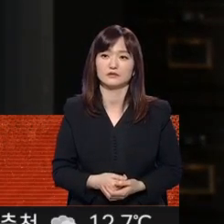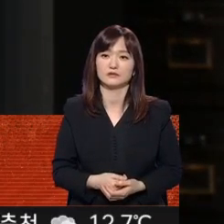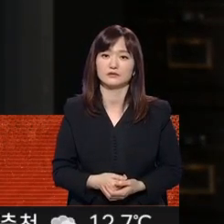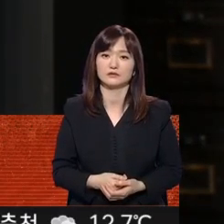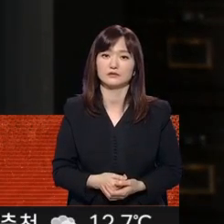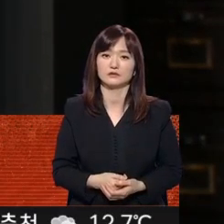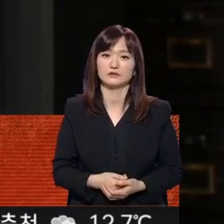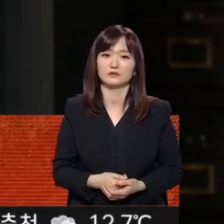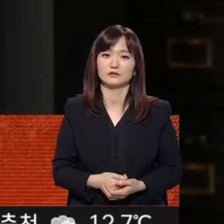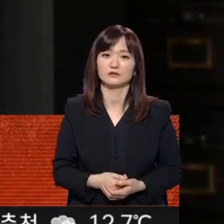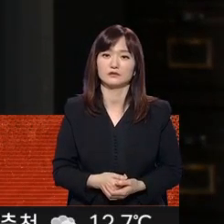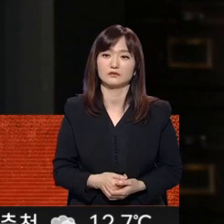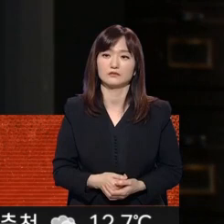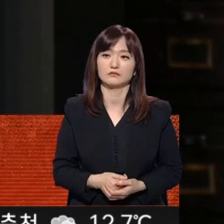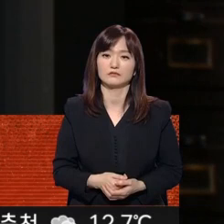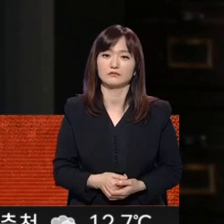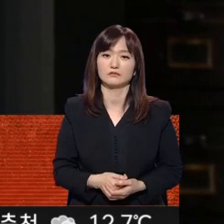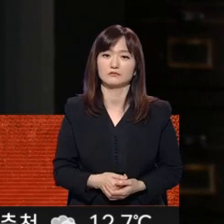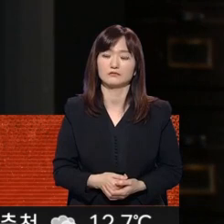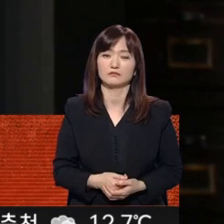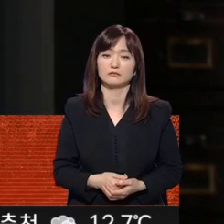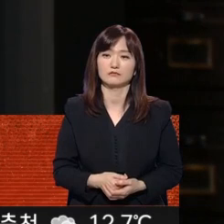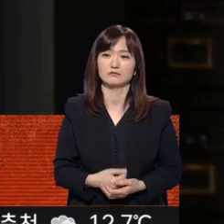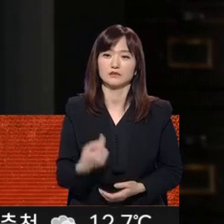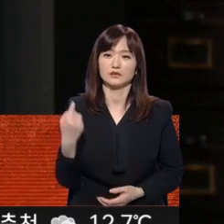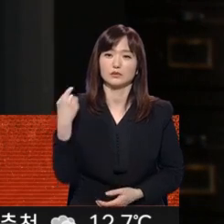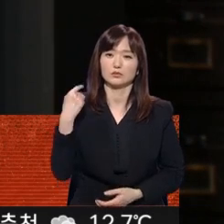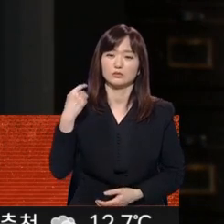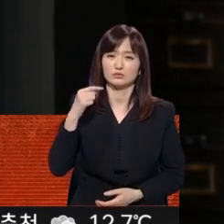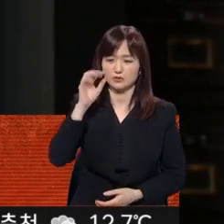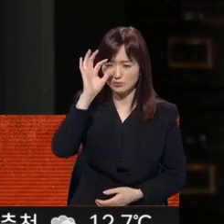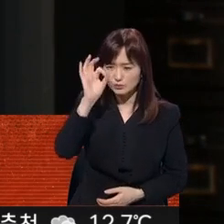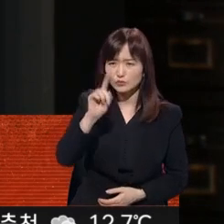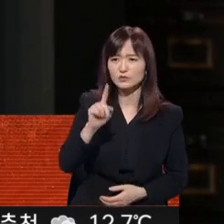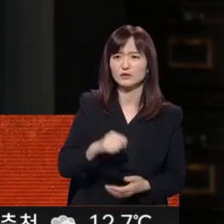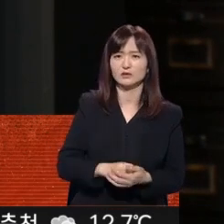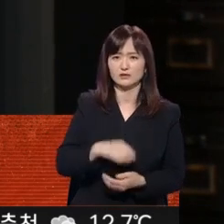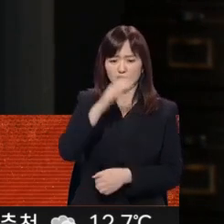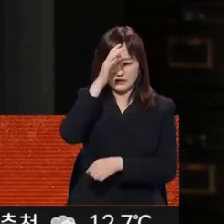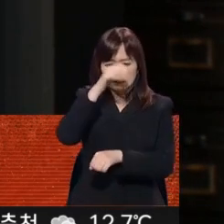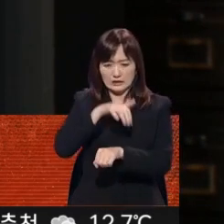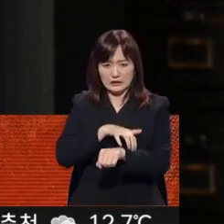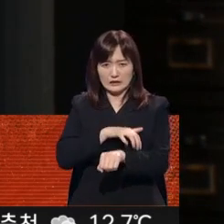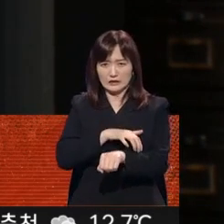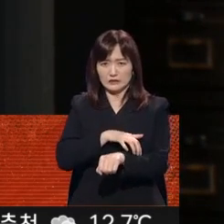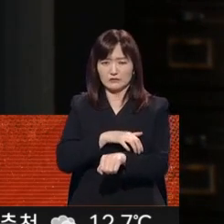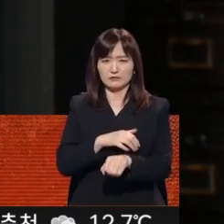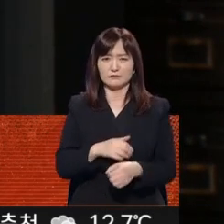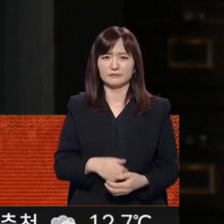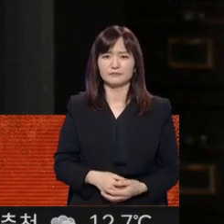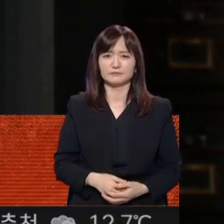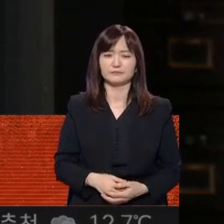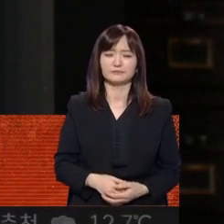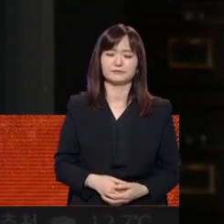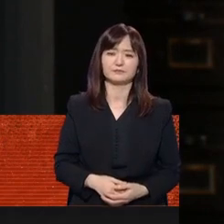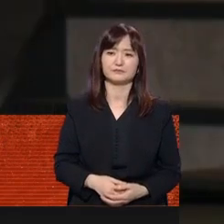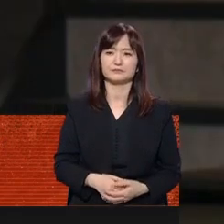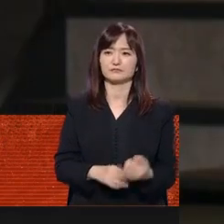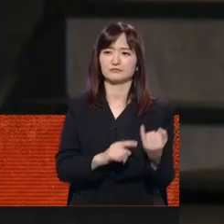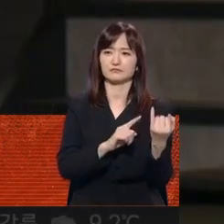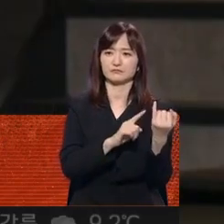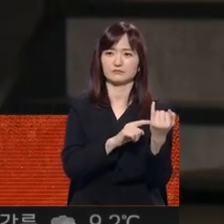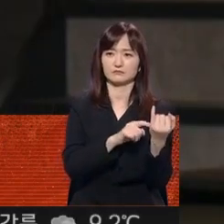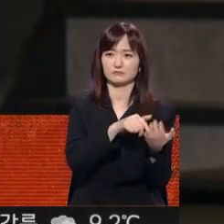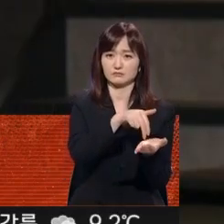소장님 이거 진짜 저 어제 보면서 너무 소름 돋았어요 진짜 그러니까요이